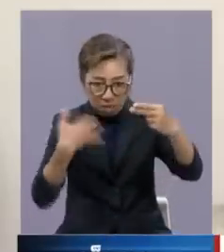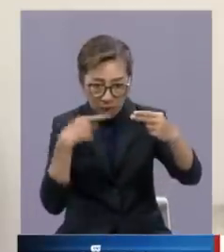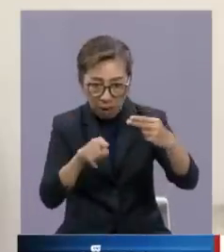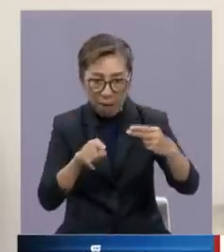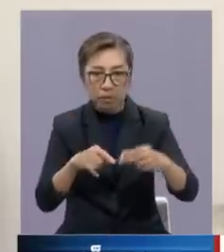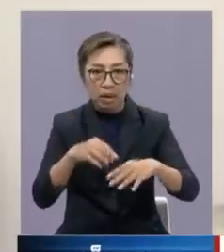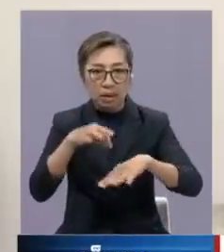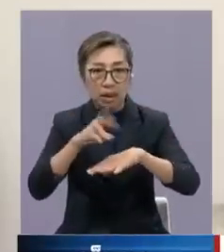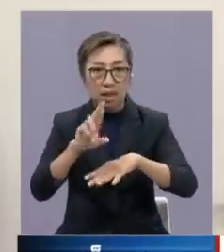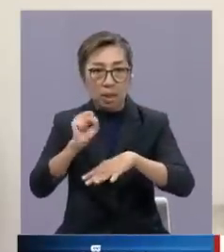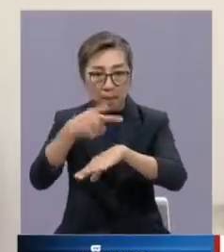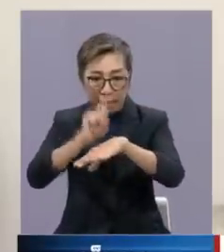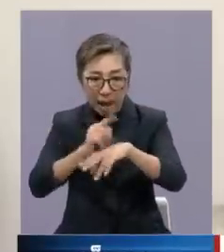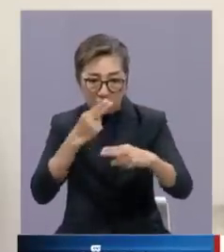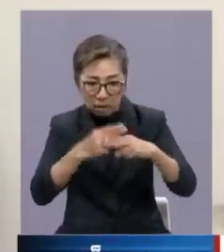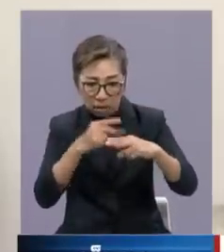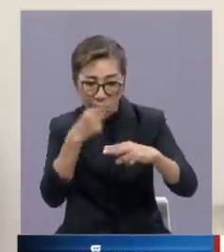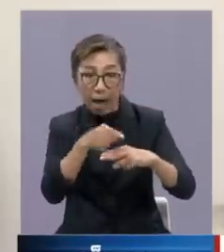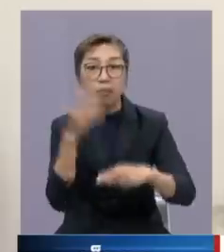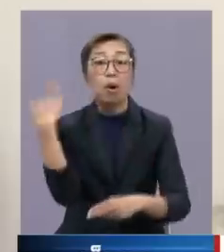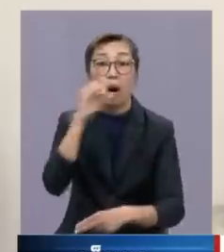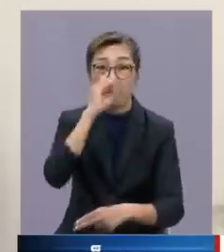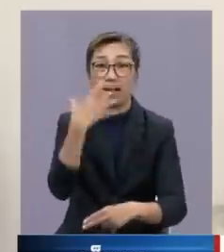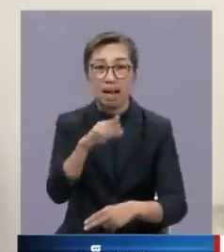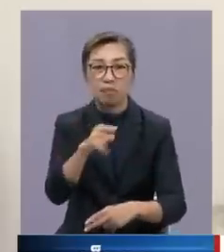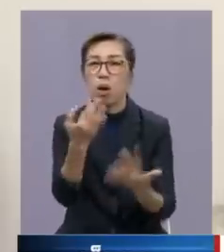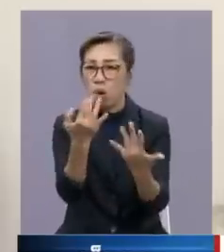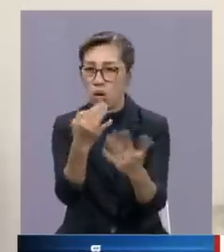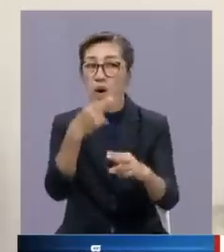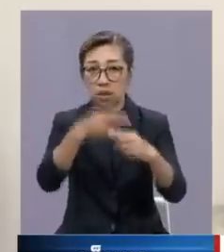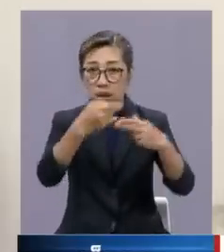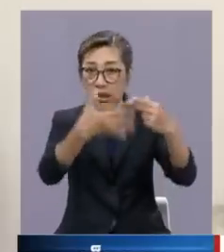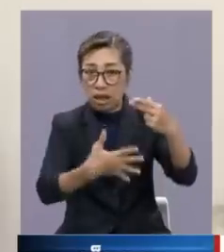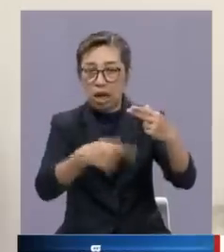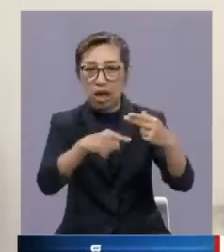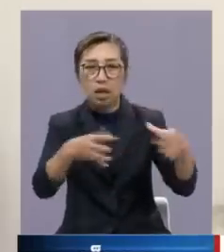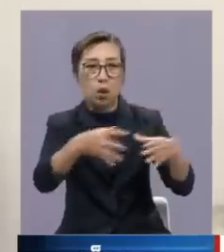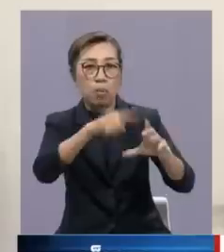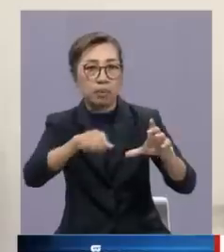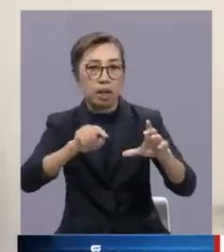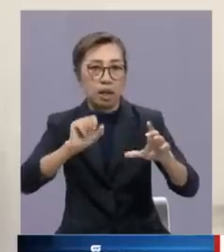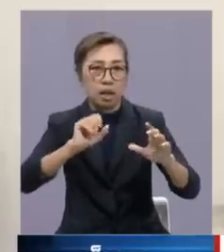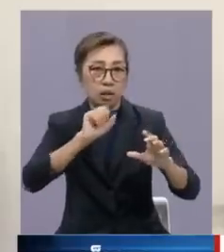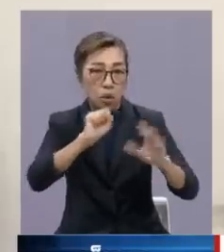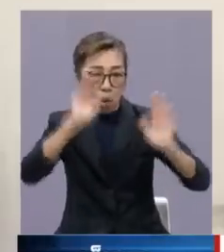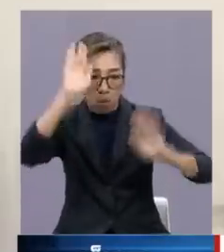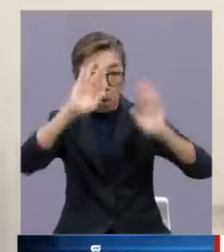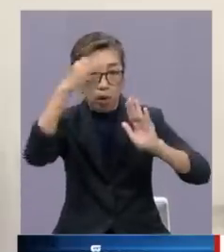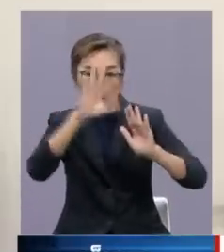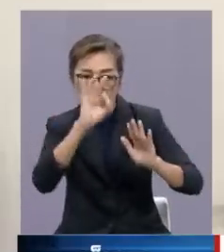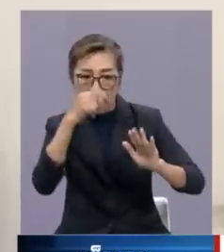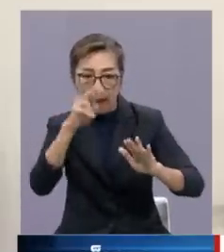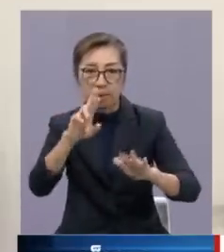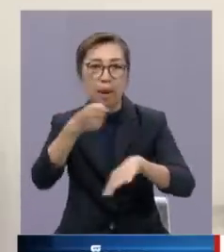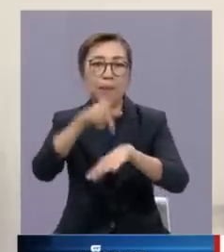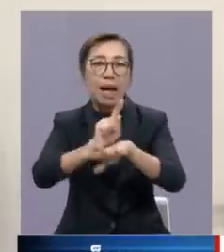จะนั่งตำแหน่งนี้หลุดออกมาที่เรารายงานกันไปครับแล้วเดี๋ยวรายชื่อเหล่านั้นเนี่ยเขาก็จะไปโหวตกันเองในเหล่าบรรดาส.ส.แต่ปรากฏว่าตอนนี้เนี่ยอาจจะติด